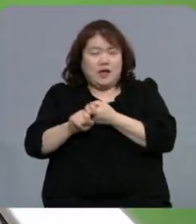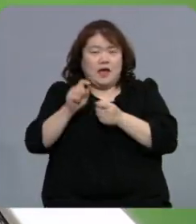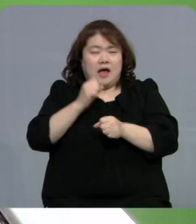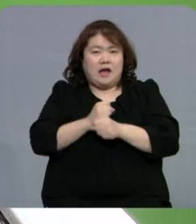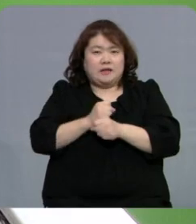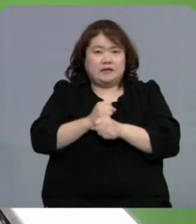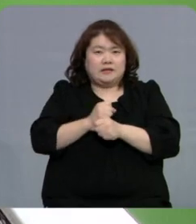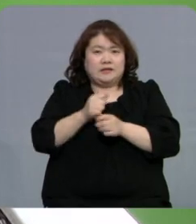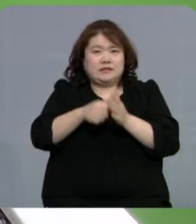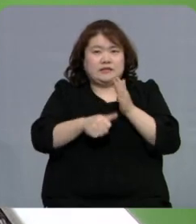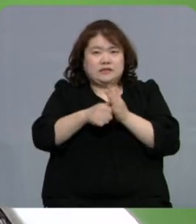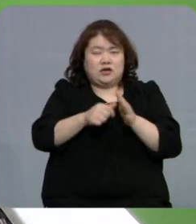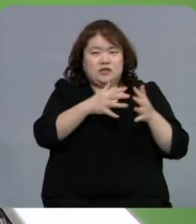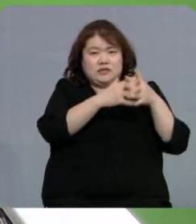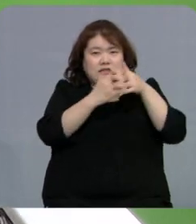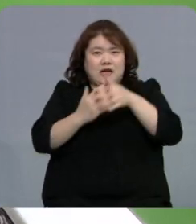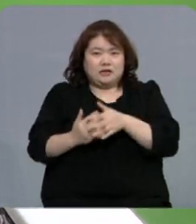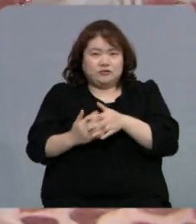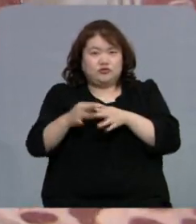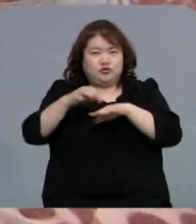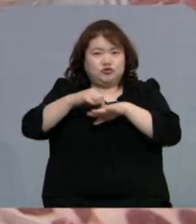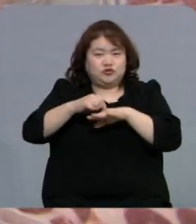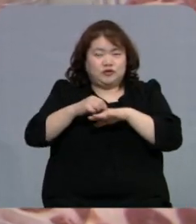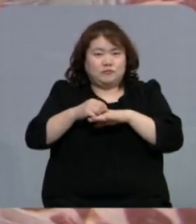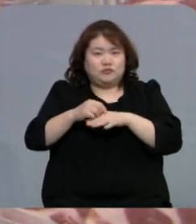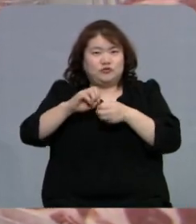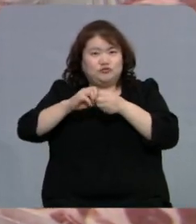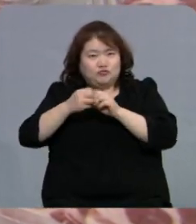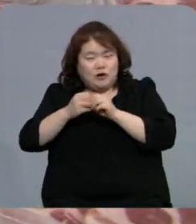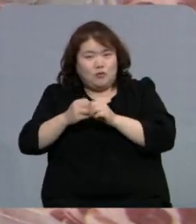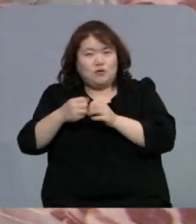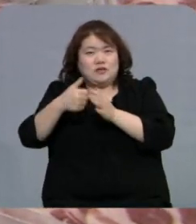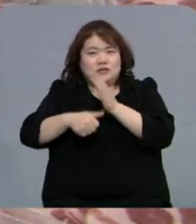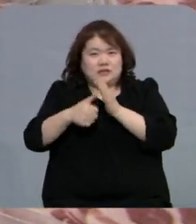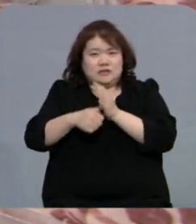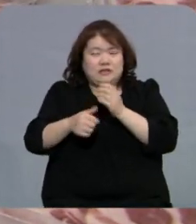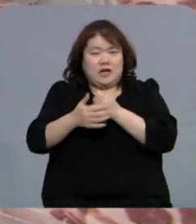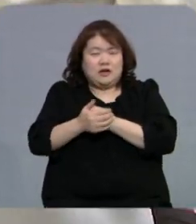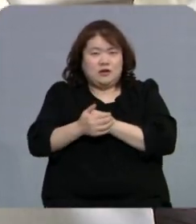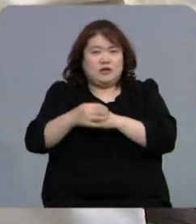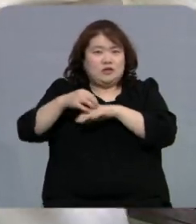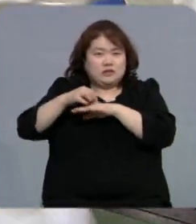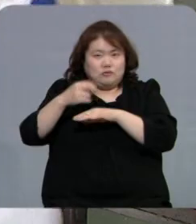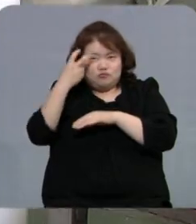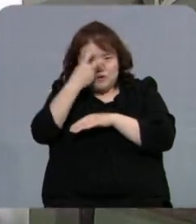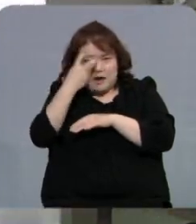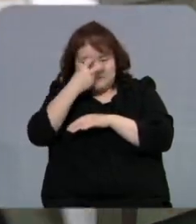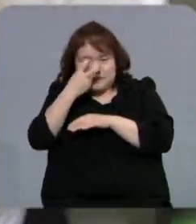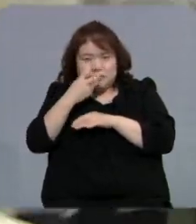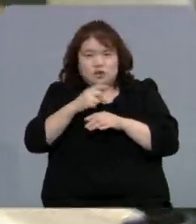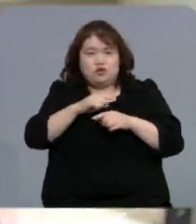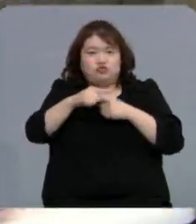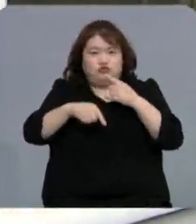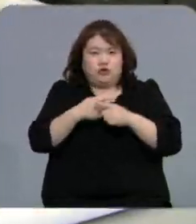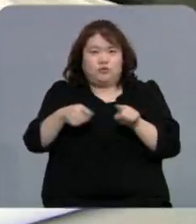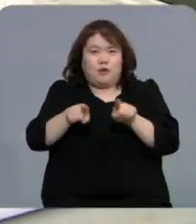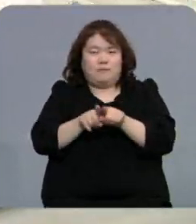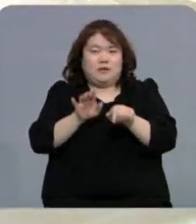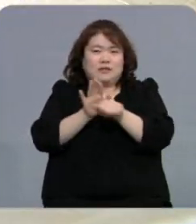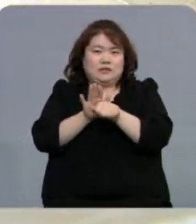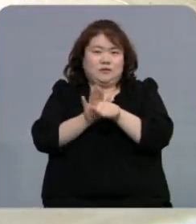시설, 장수군 축산물 육가공 시설, 명예 축산물 감시원 운영 등도